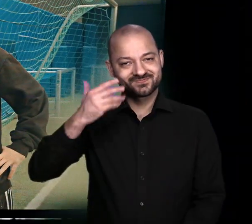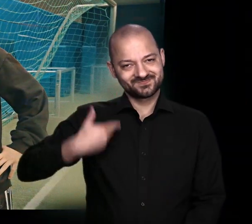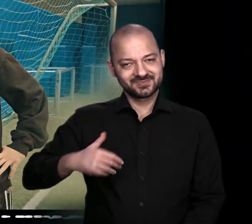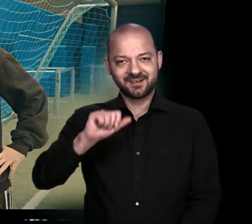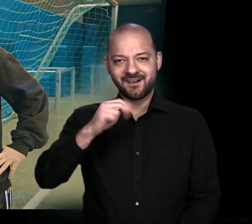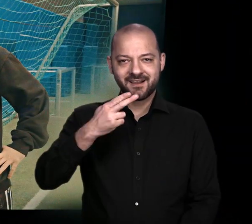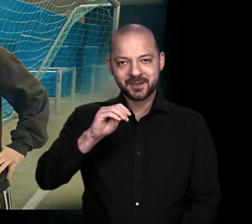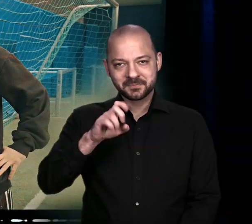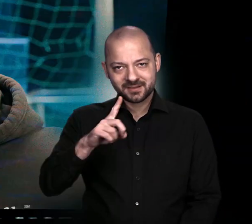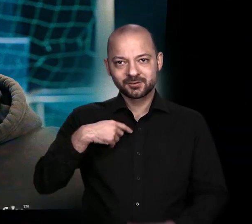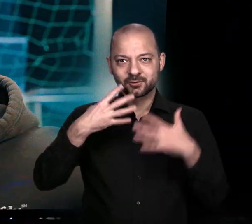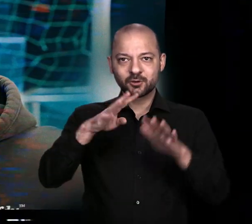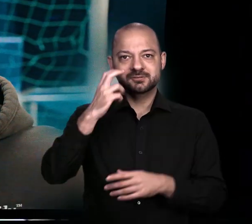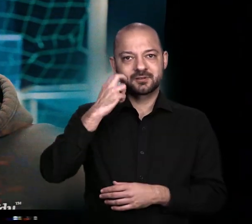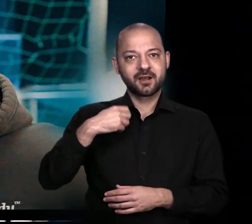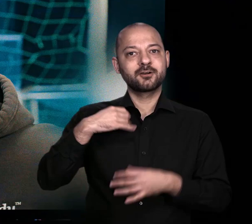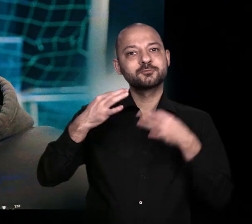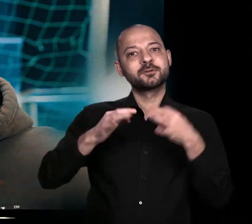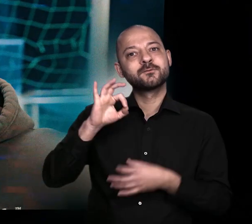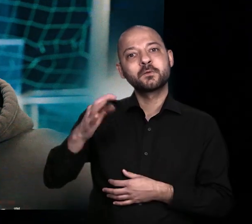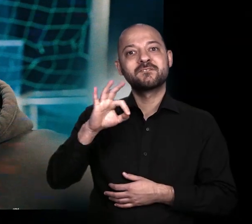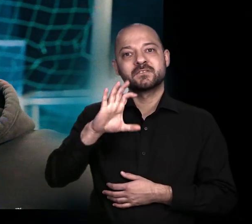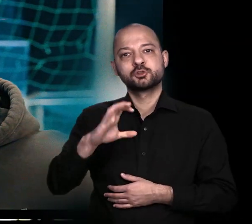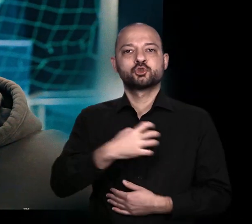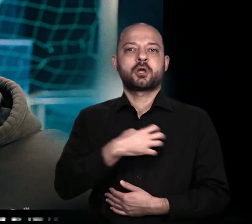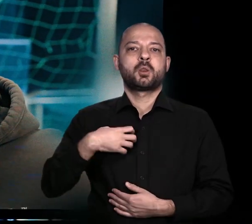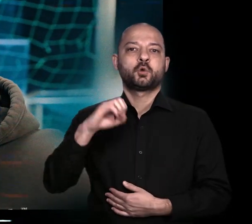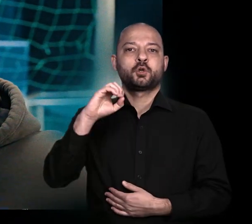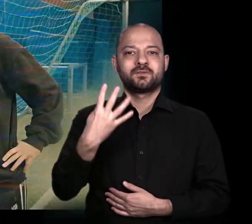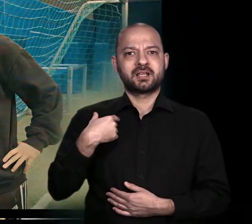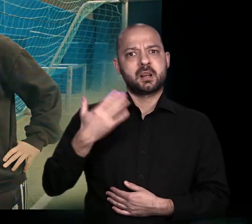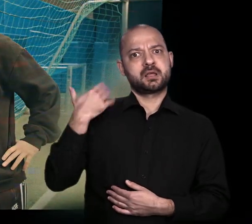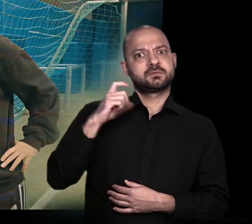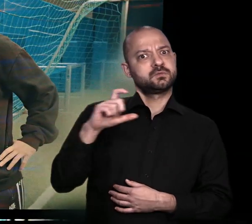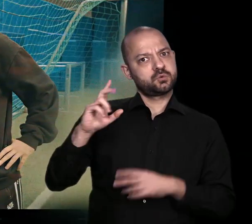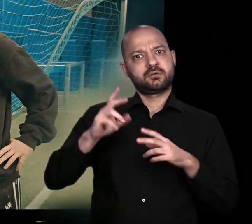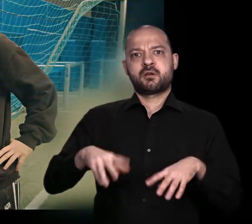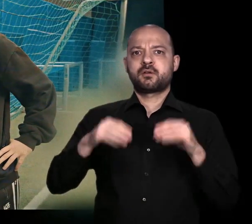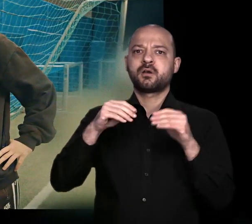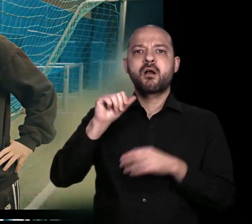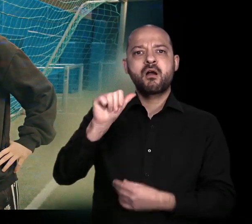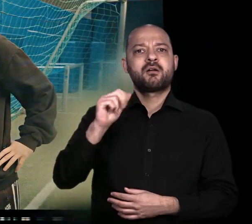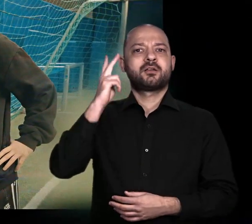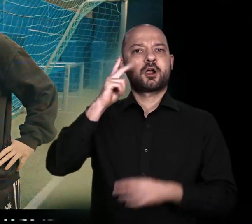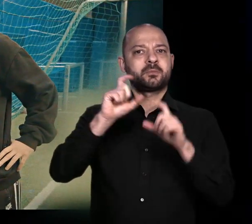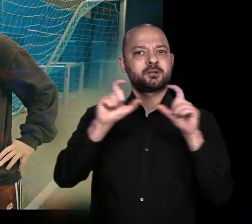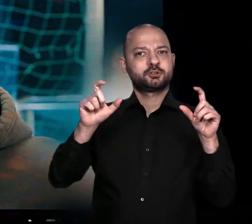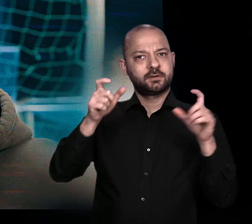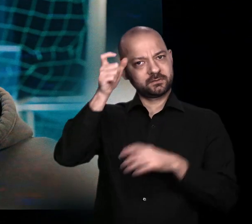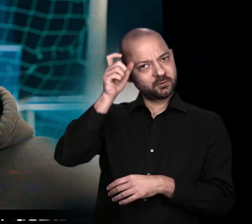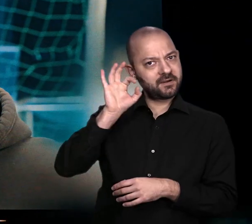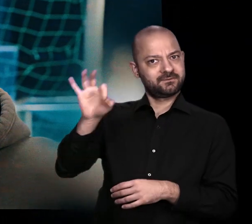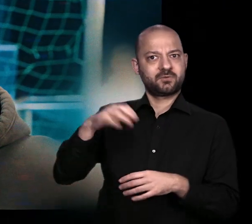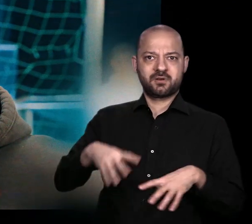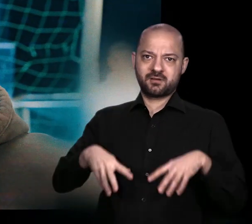Hallo, ich bin der Ahmed, ich bin 19 Jahre alt, spiele beim FC Schalke 04. Letzte Woche habe ich mein A-National-Debüt